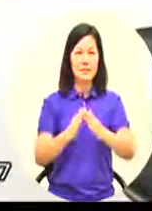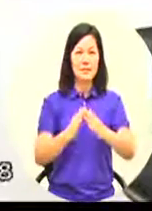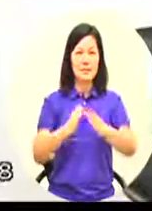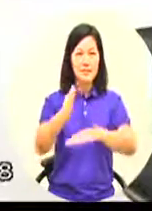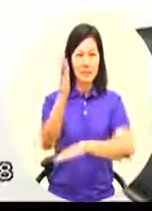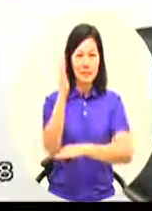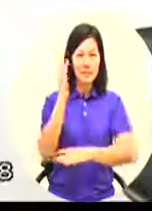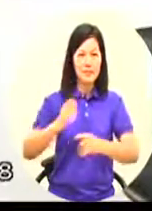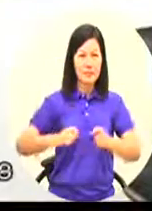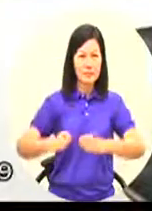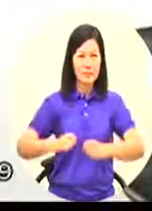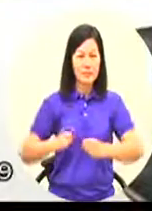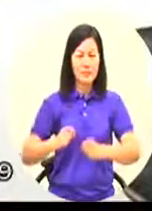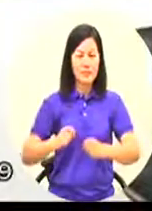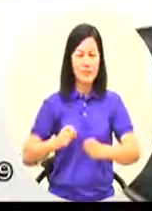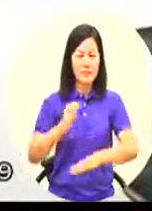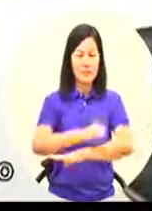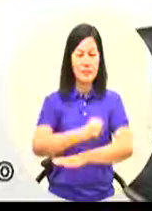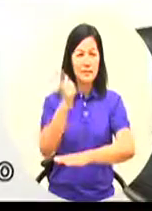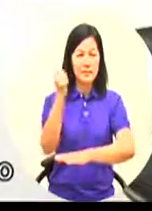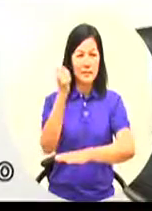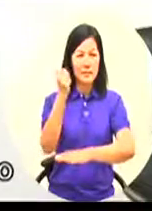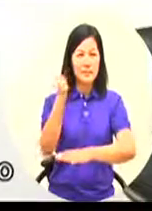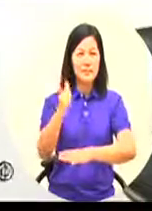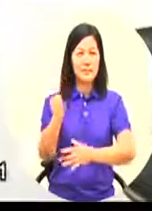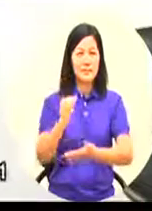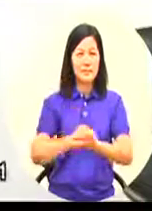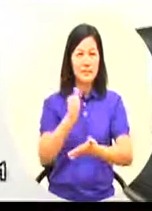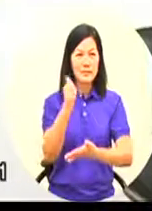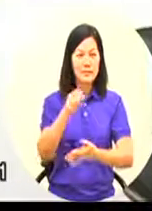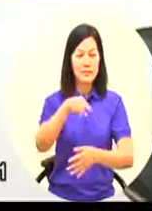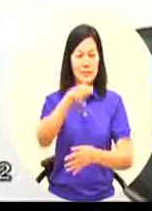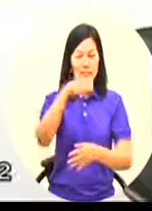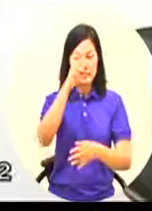友，还有媒体记者先生，大家午安哈。